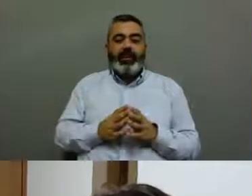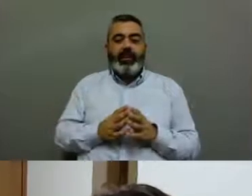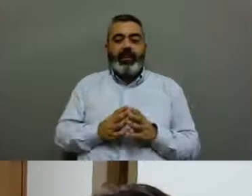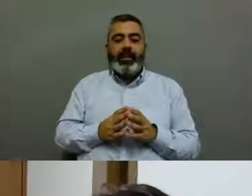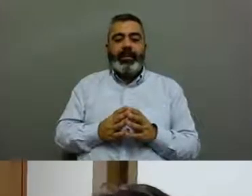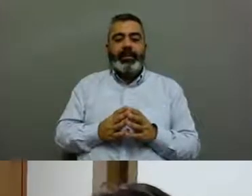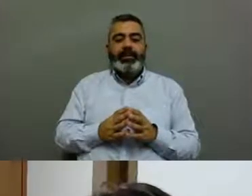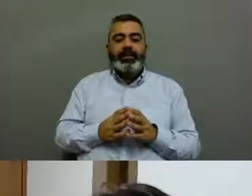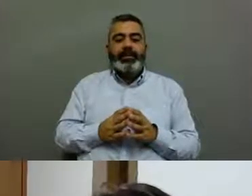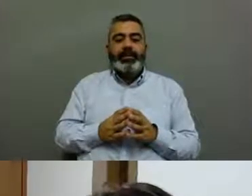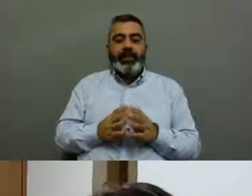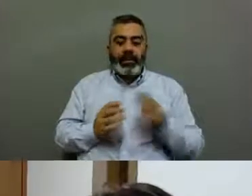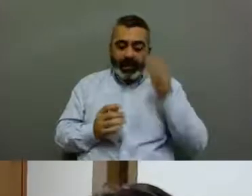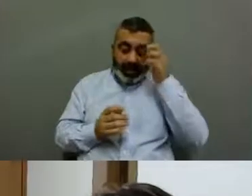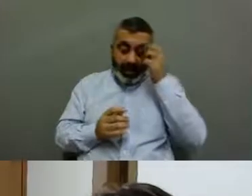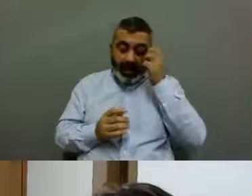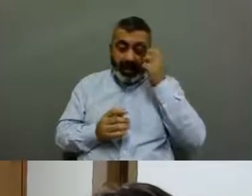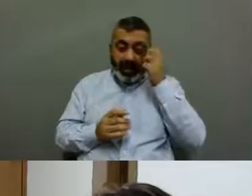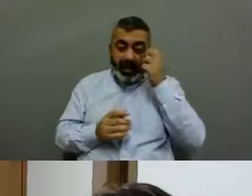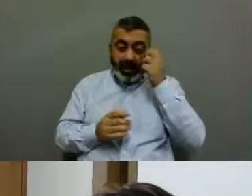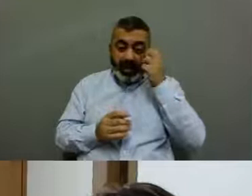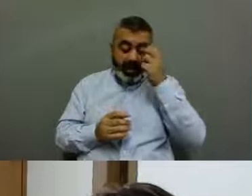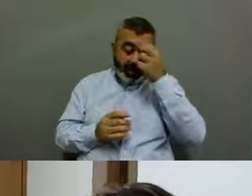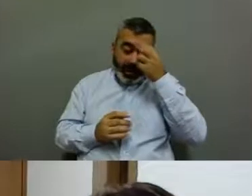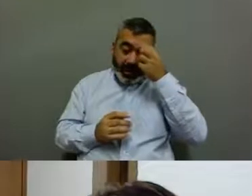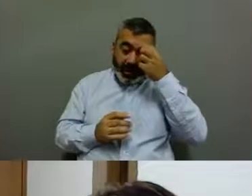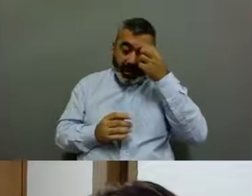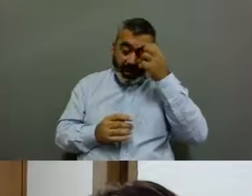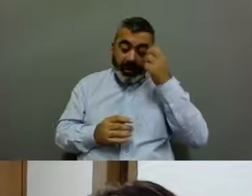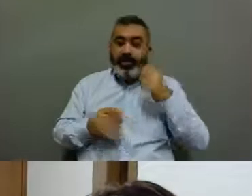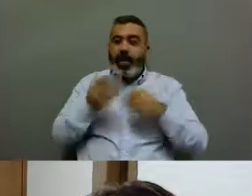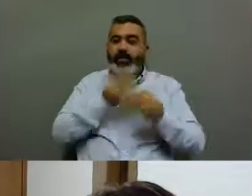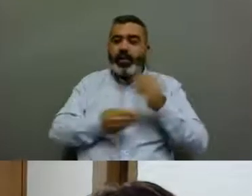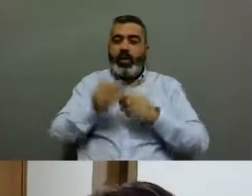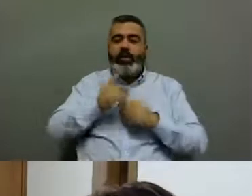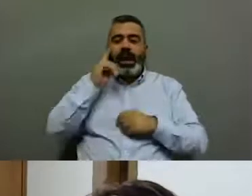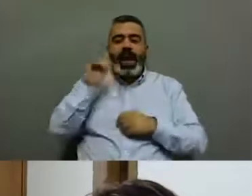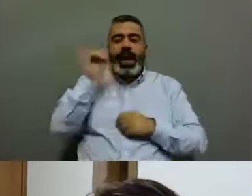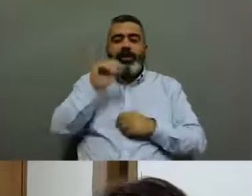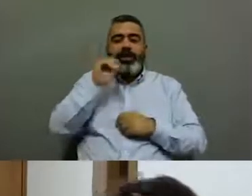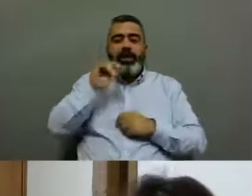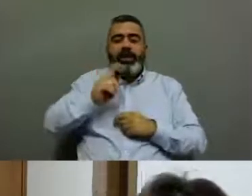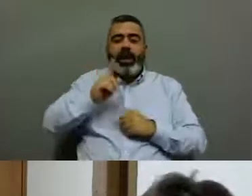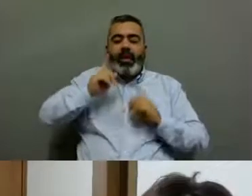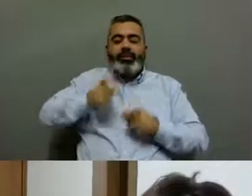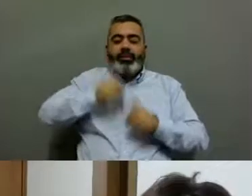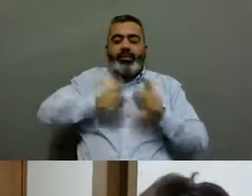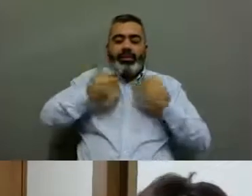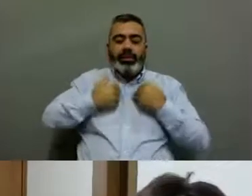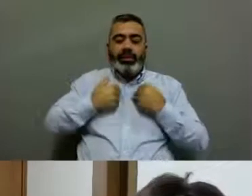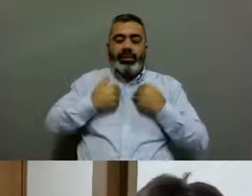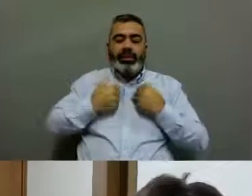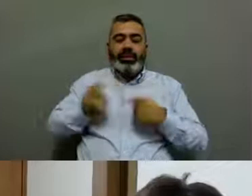Θα μείνω εδώ στην έννοια της υποκειμενικής ταυτότητας, αλλά και στην έννοια της